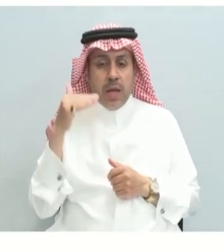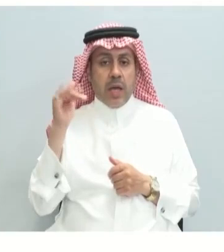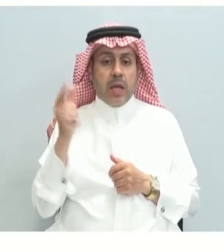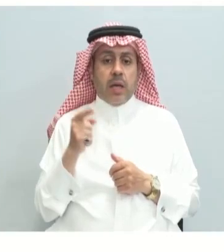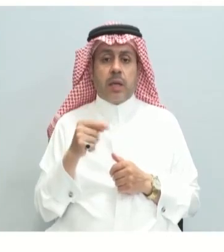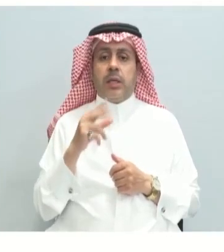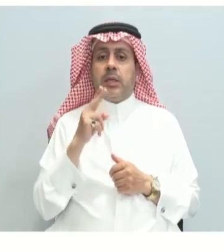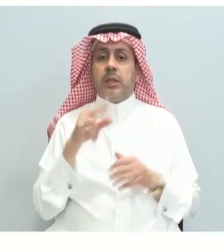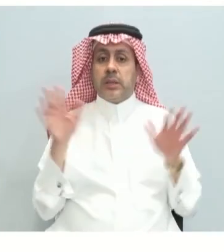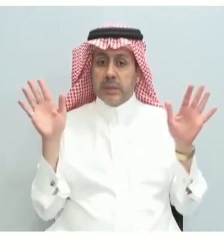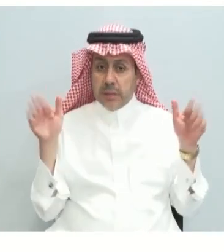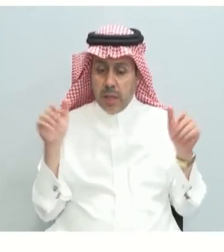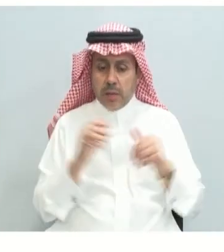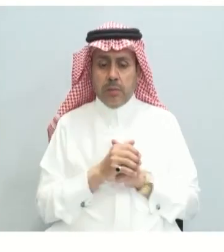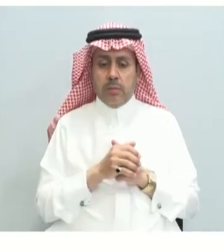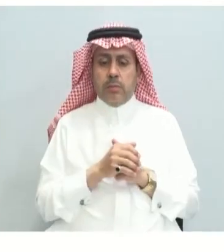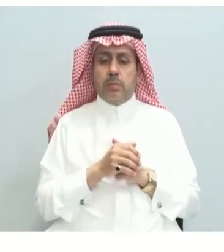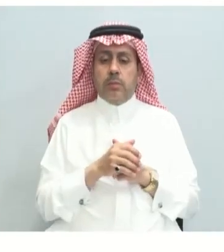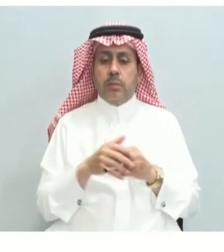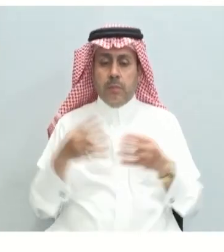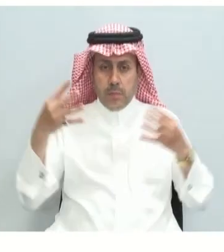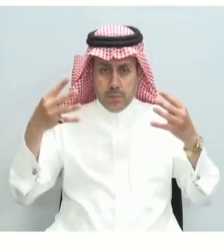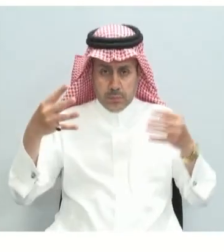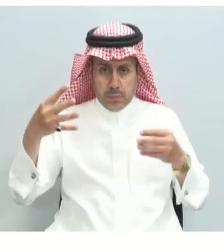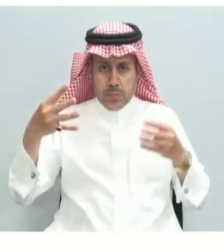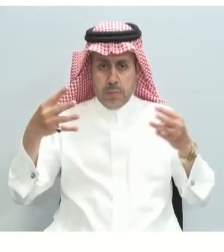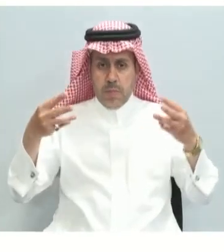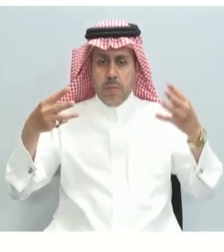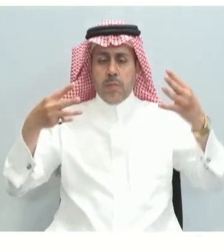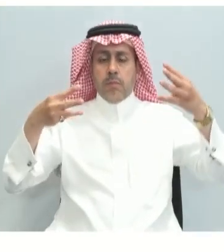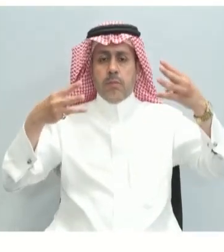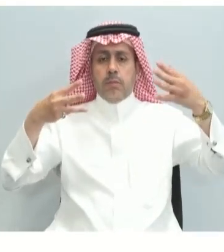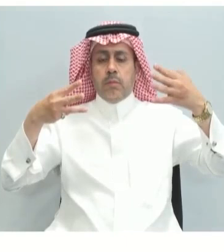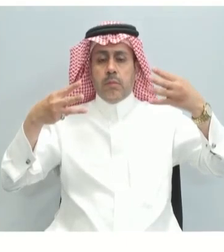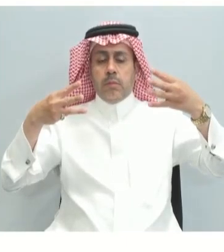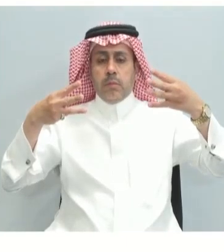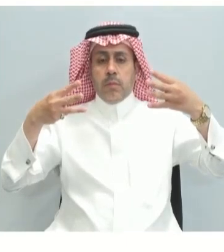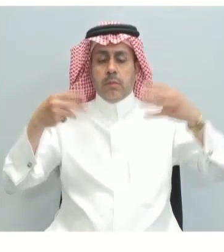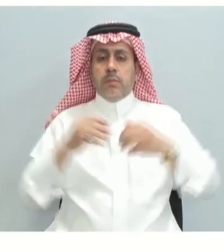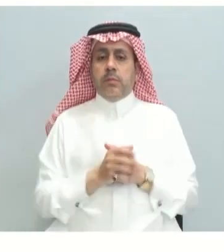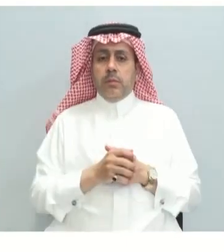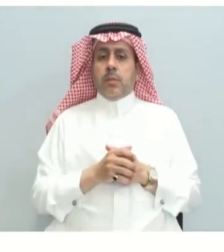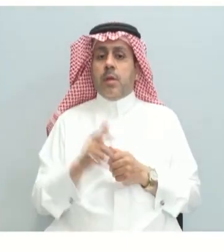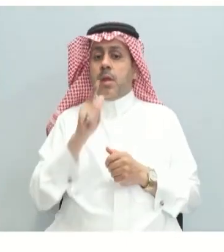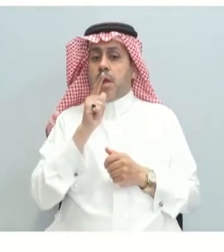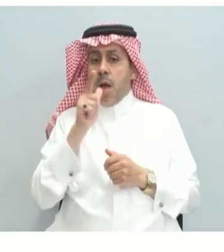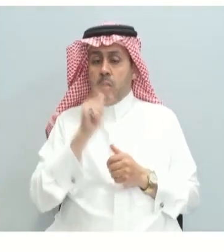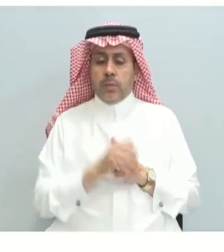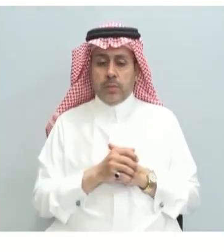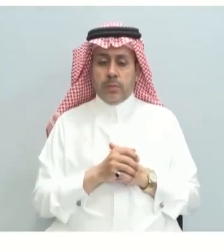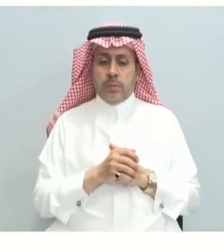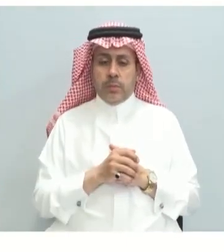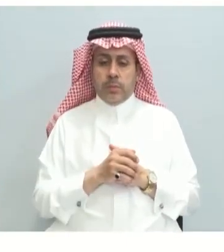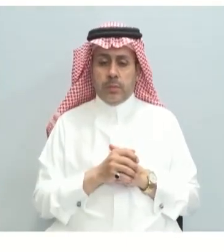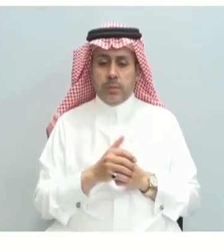خير إلا خيرك، ولا طير إلا طيرك، ولا إله غيرك. قول النبي صلى الله عليه وسلم، لا عدوى ولا طيرة